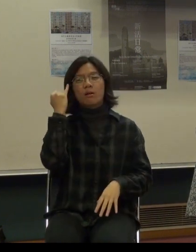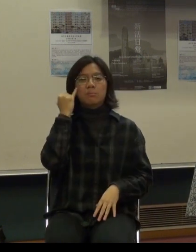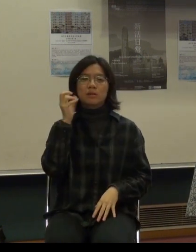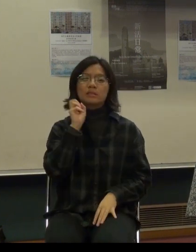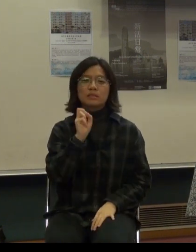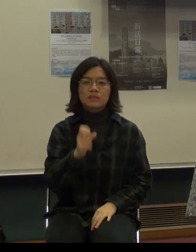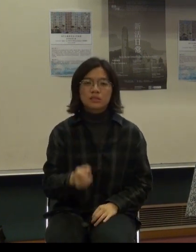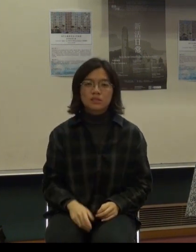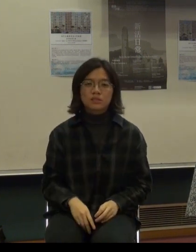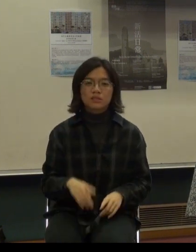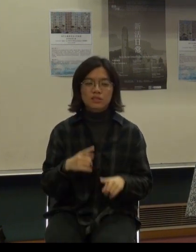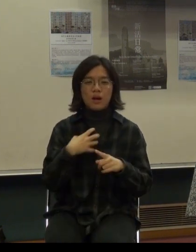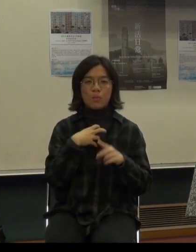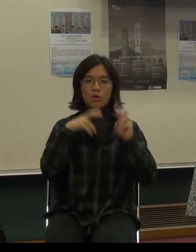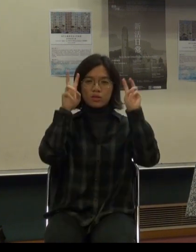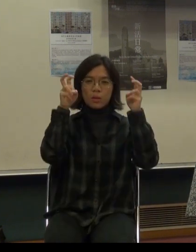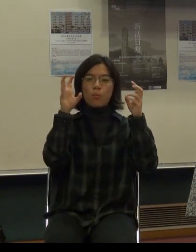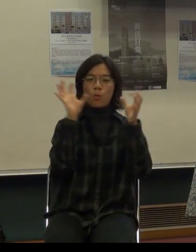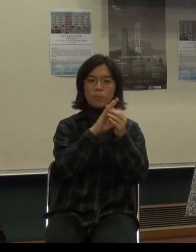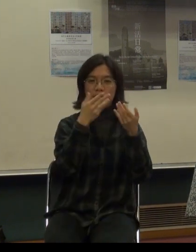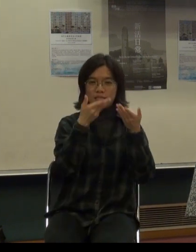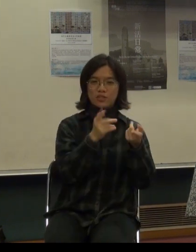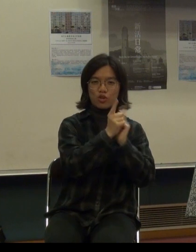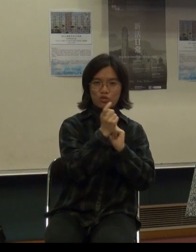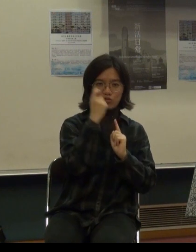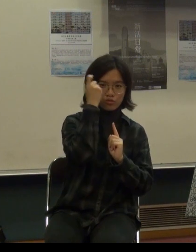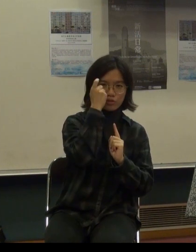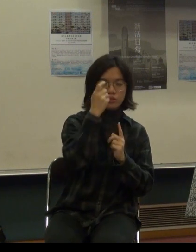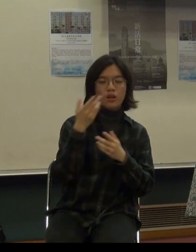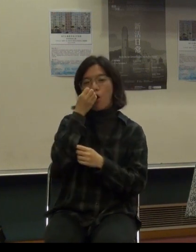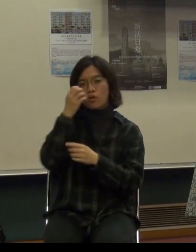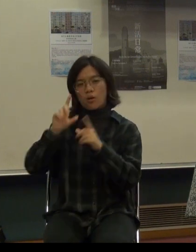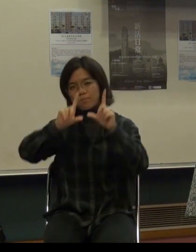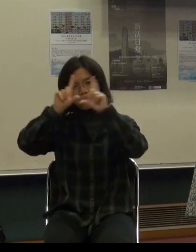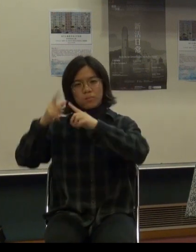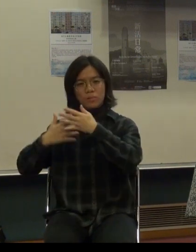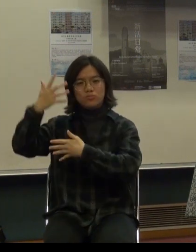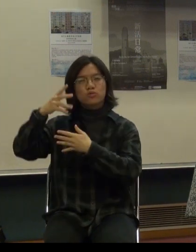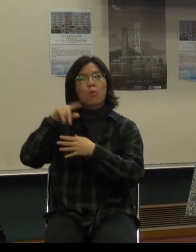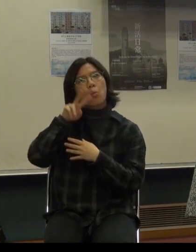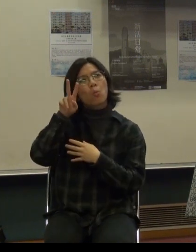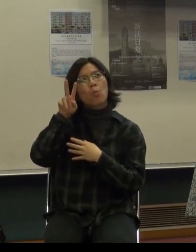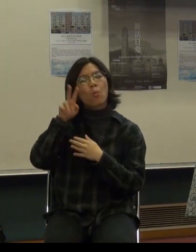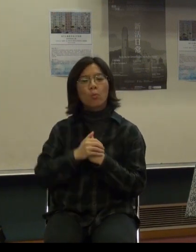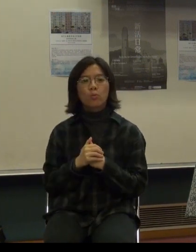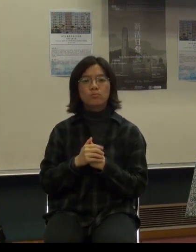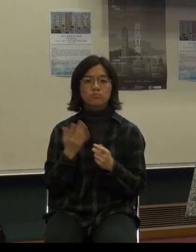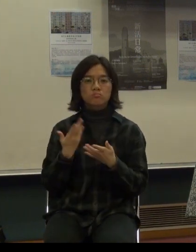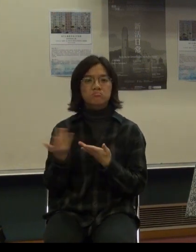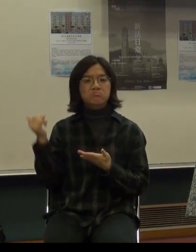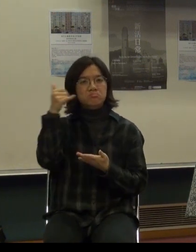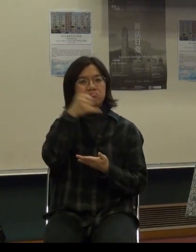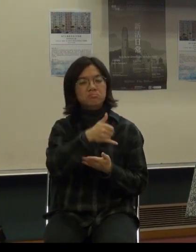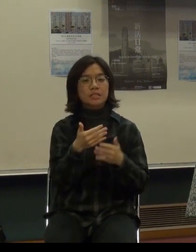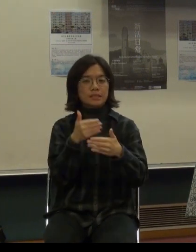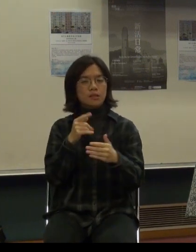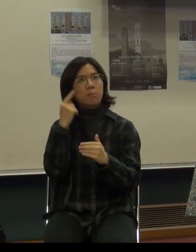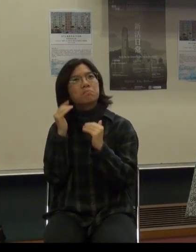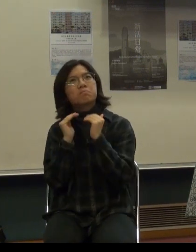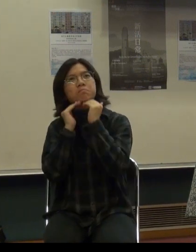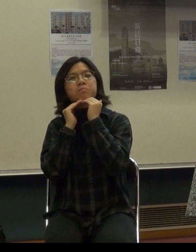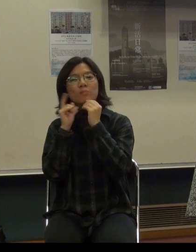題目咧好似係講咧現代主義同埋香港嘅日常建築啦。咁咧我自己嚟嘅時候咧，我以為咧有一